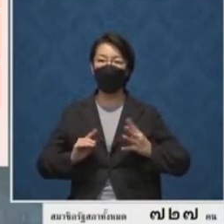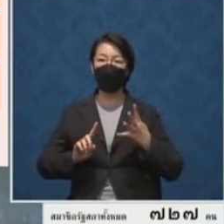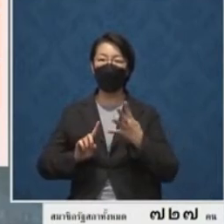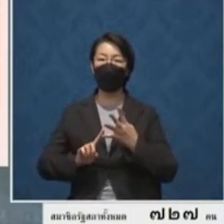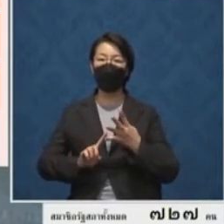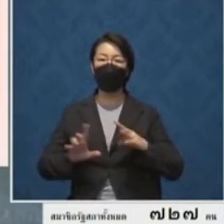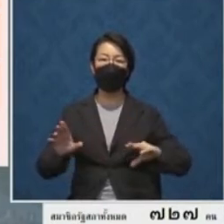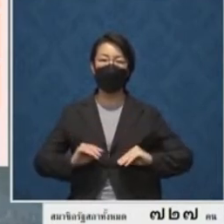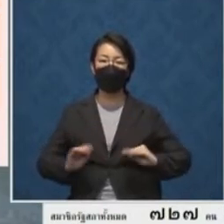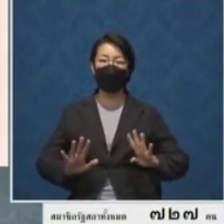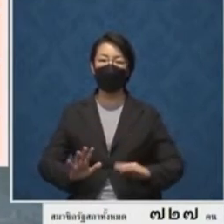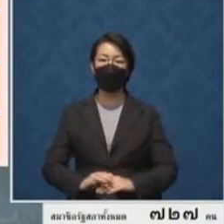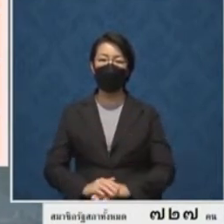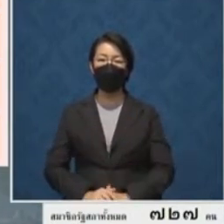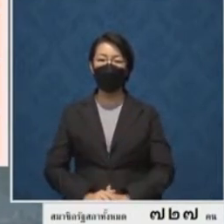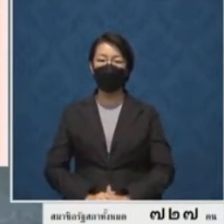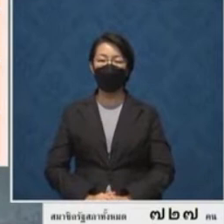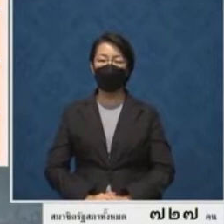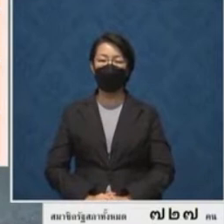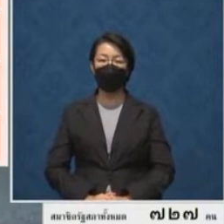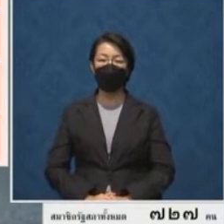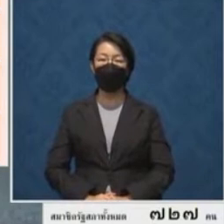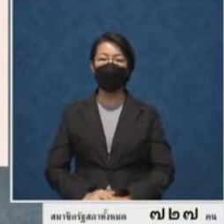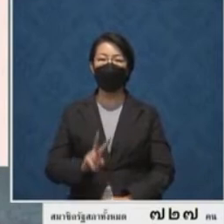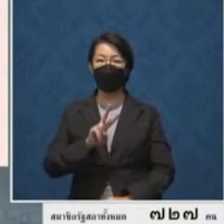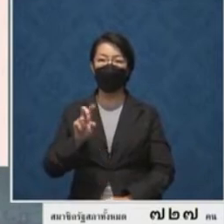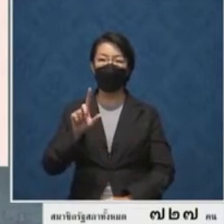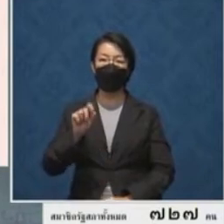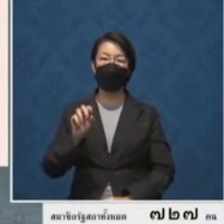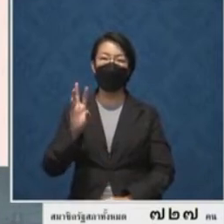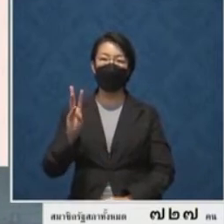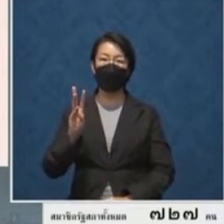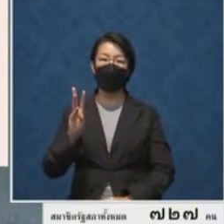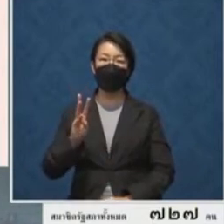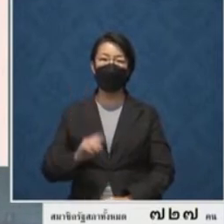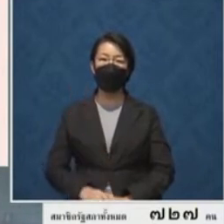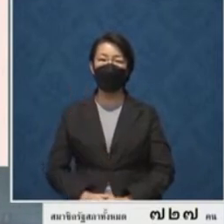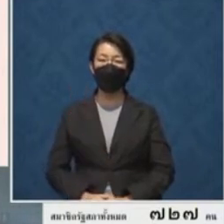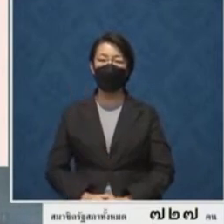การ 226นายธานีอ่อนละเอียด